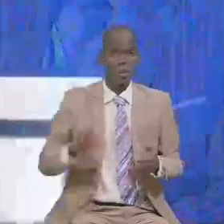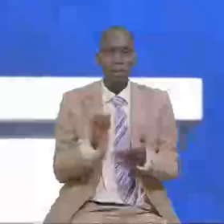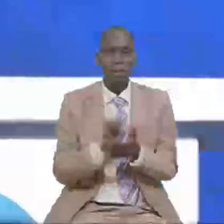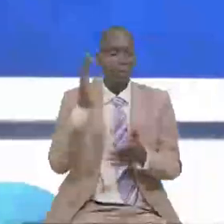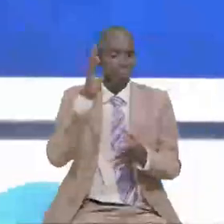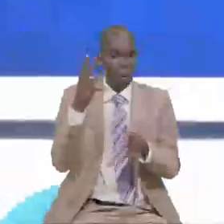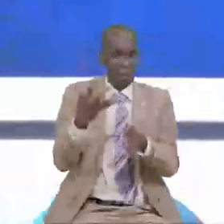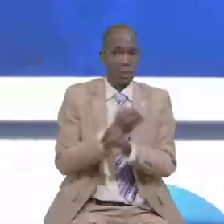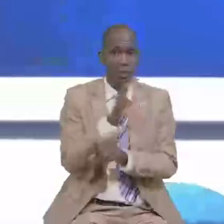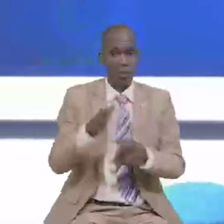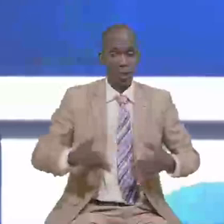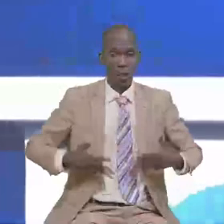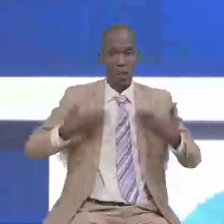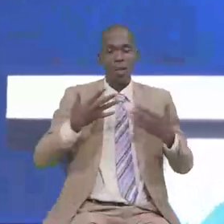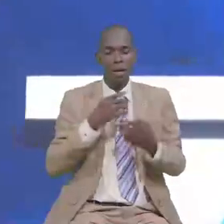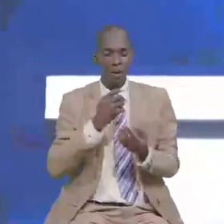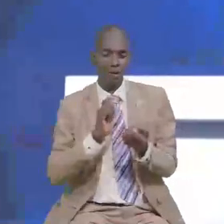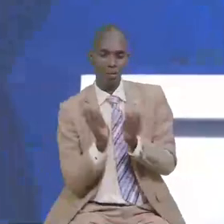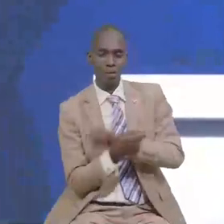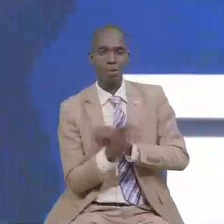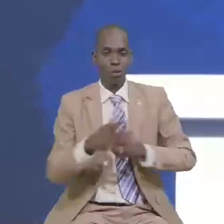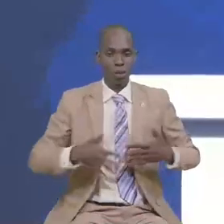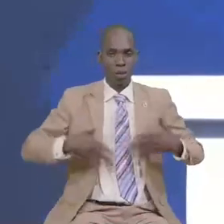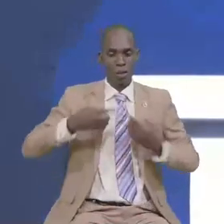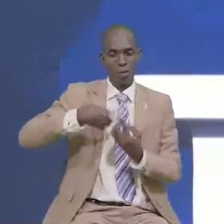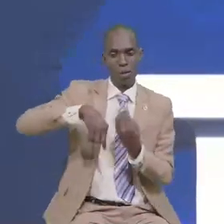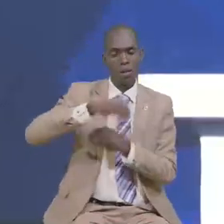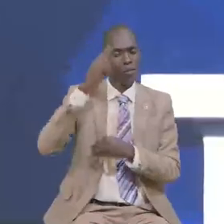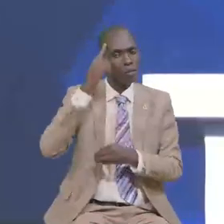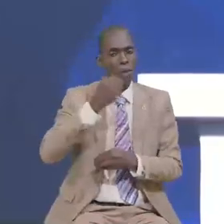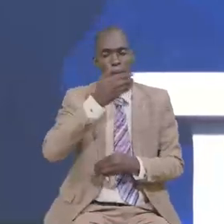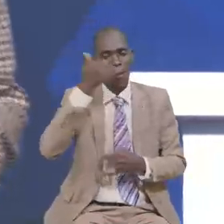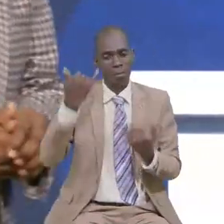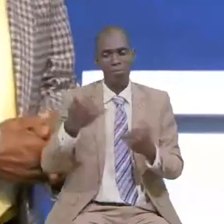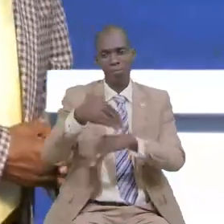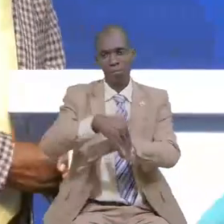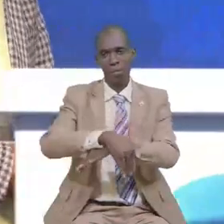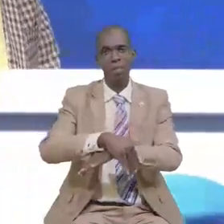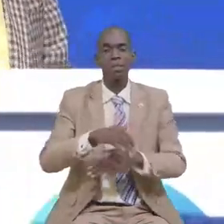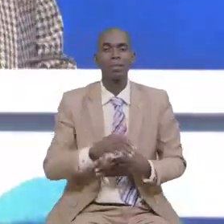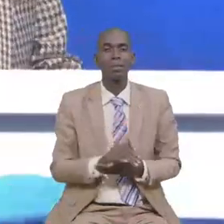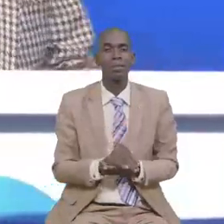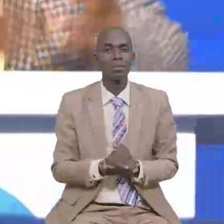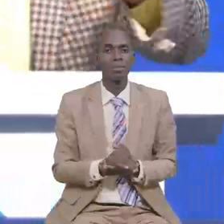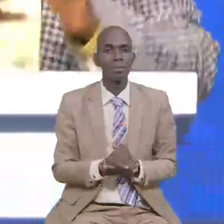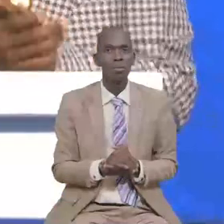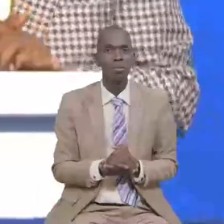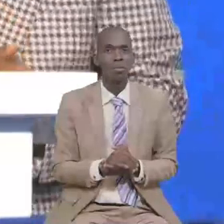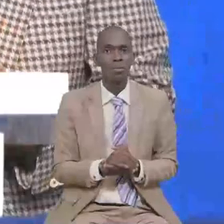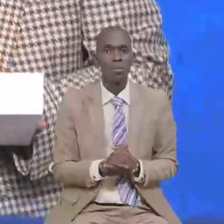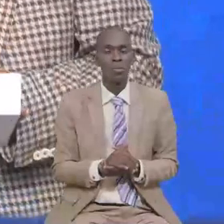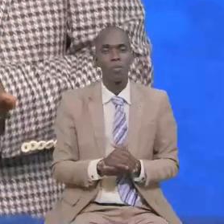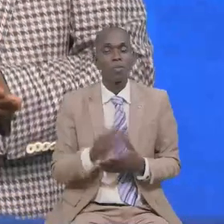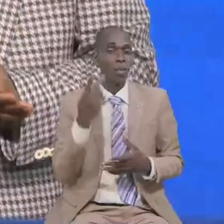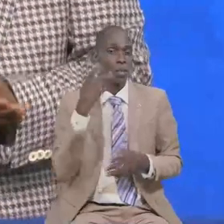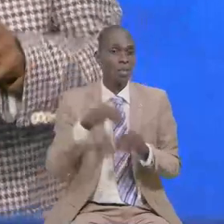Christ qui va prendre votre vie et la changer en meilleur ce jour. Point le